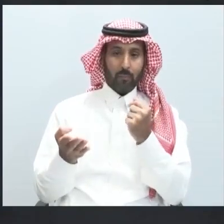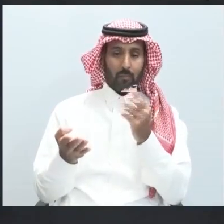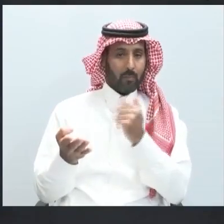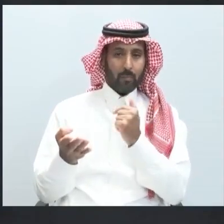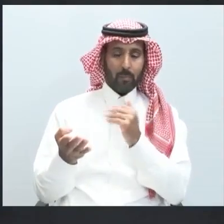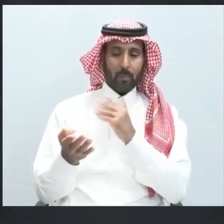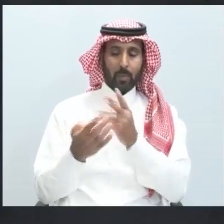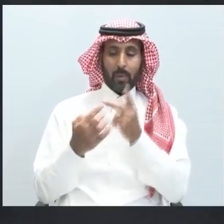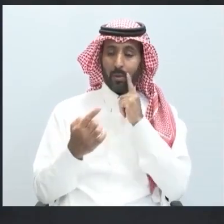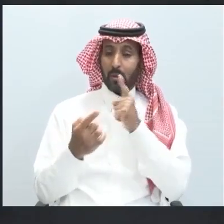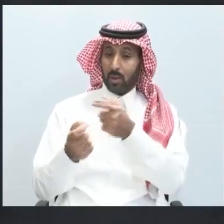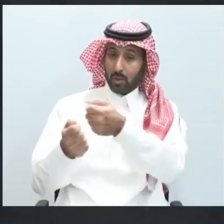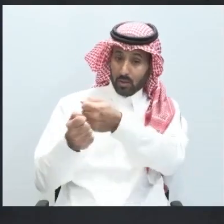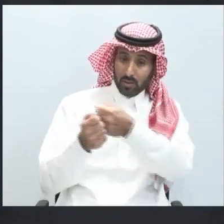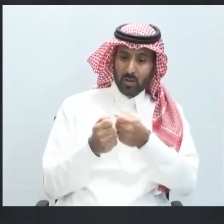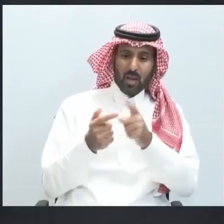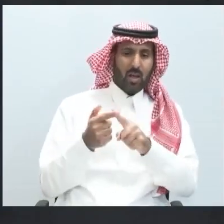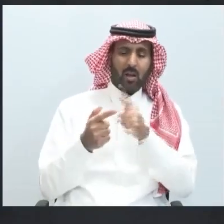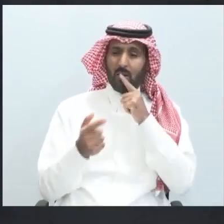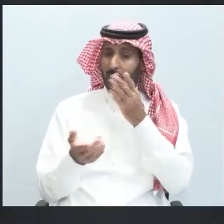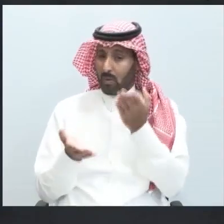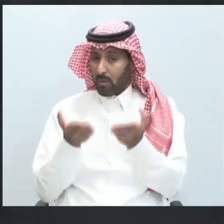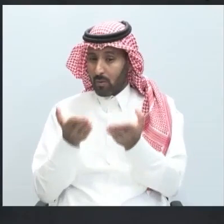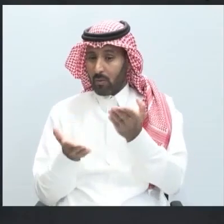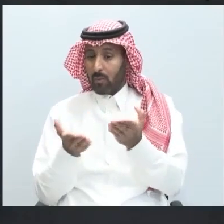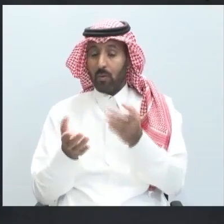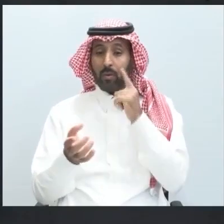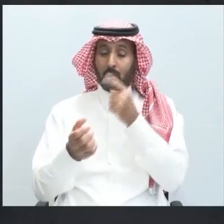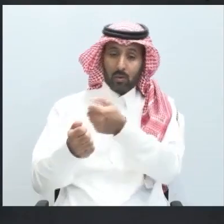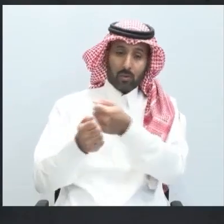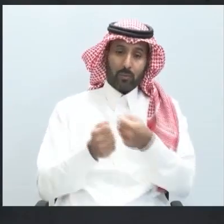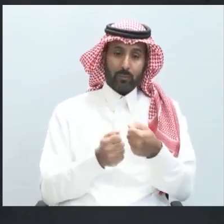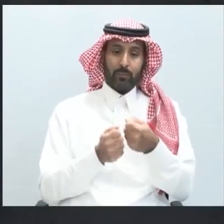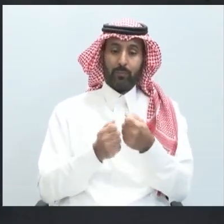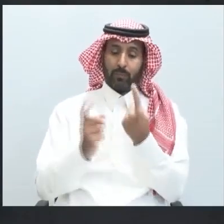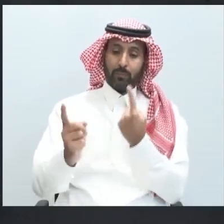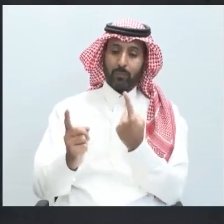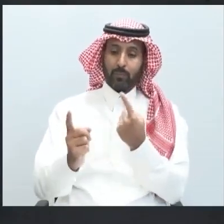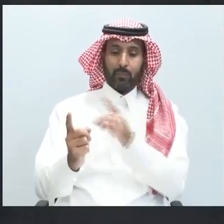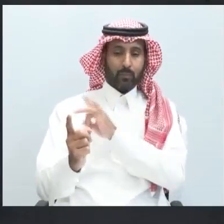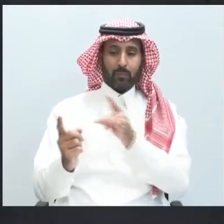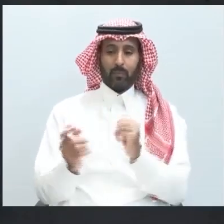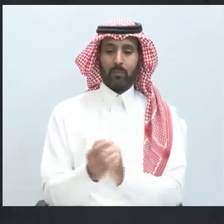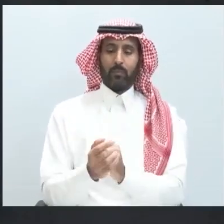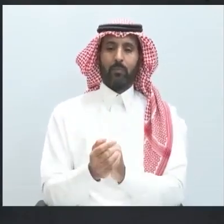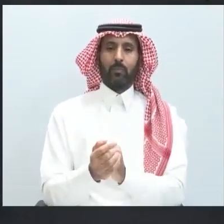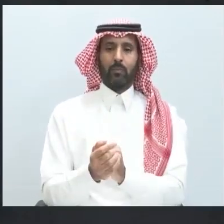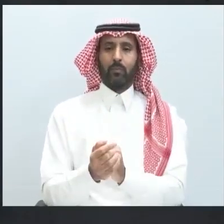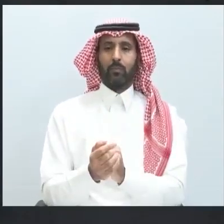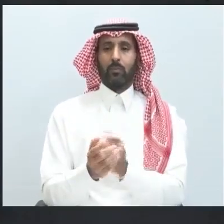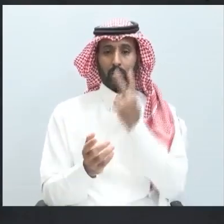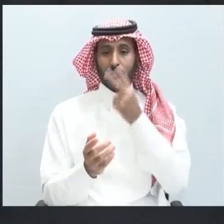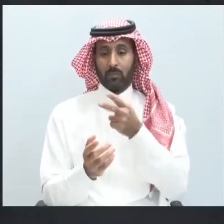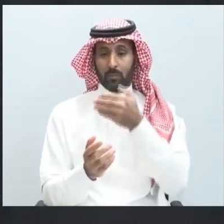لا اذا هل تتوقع ان يحدث اتزان بين الطرفين في شد الحبل بالتاكيد لا